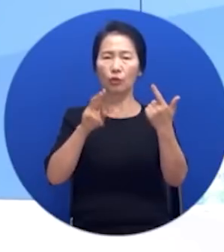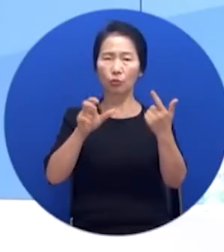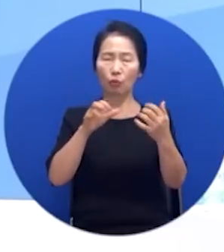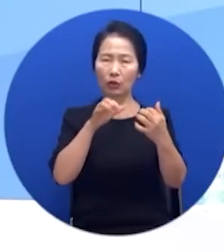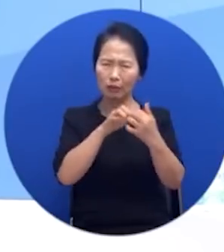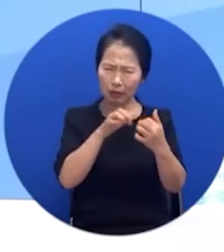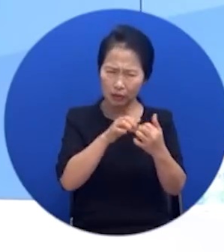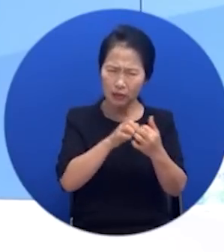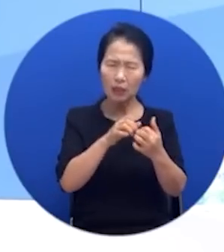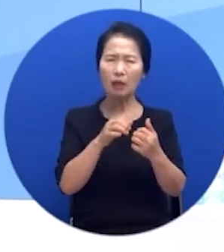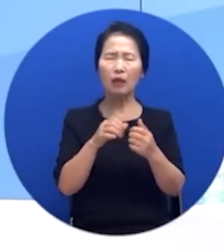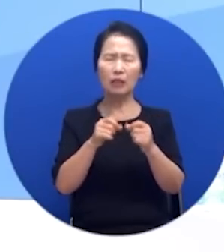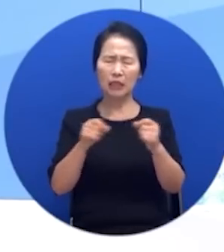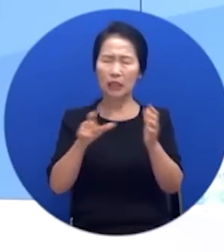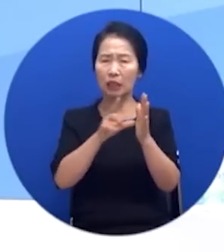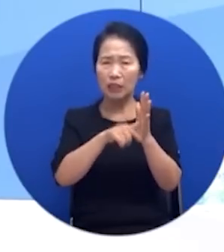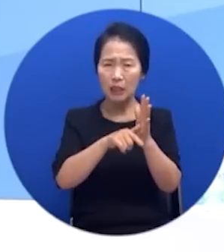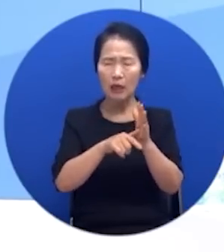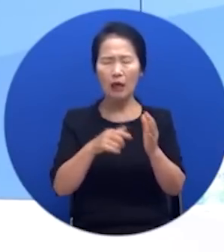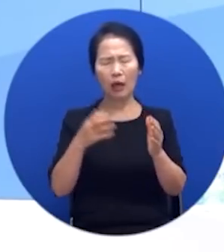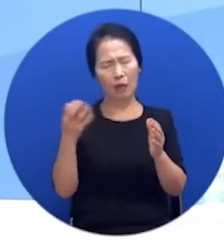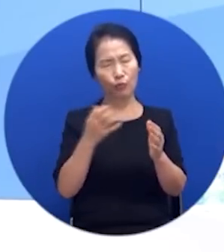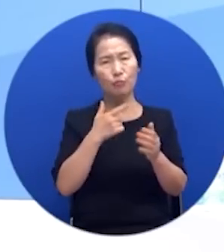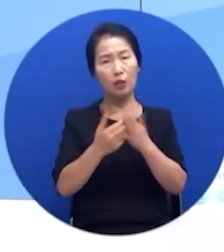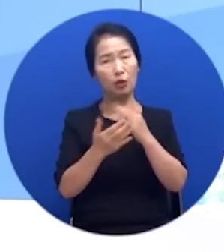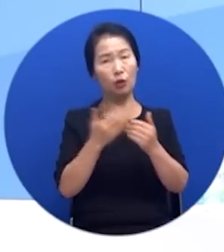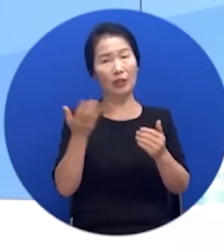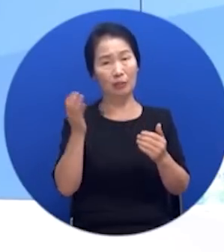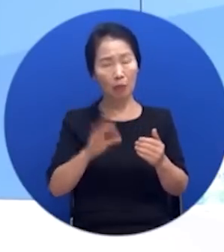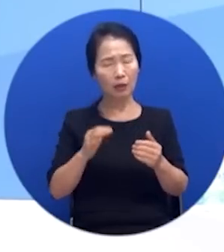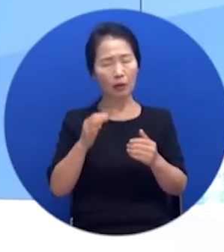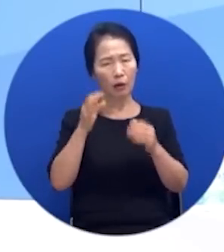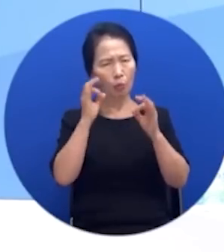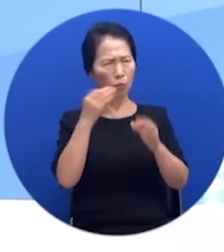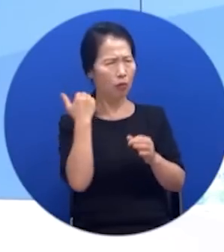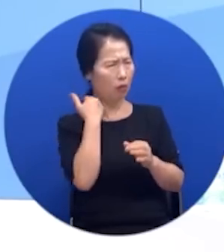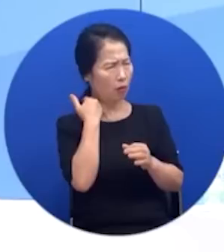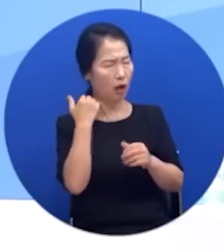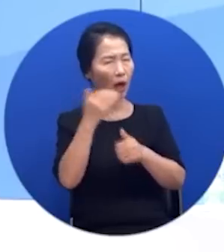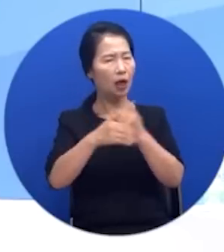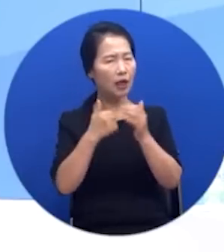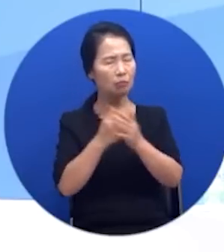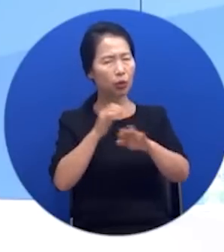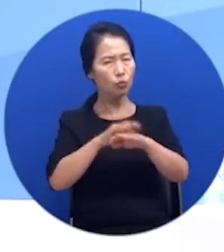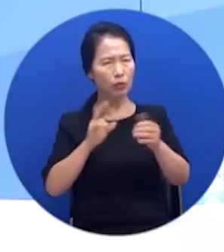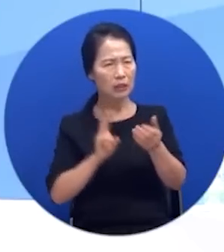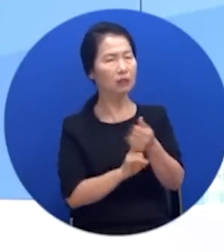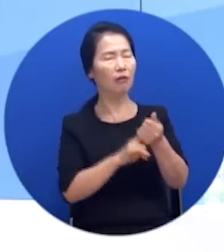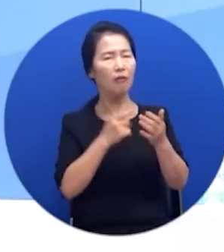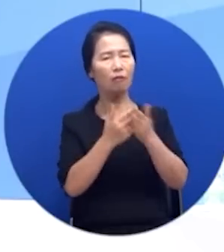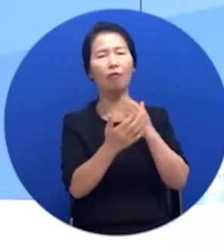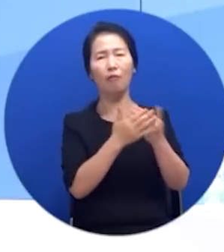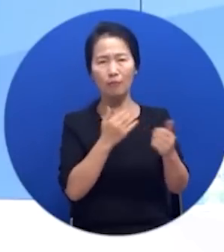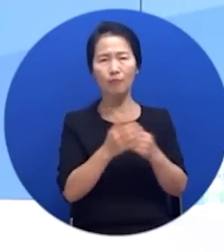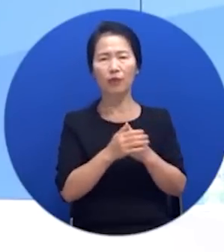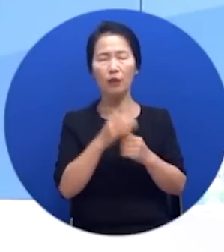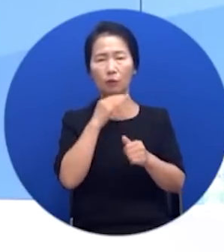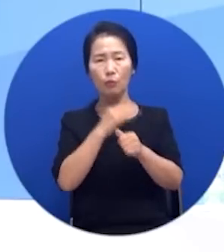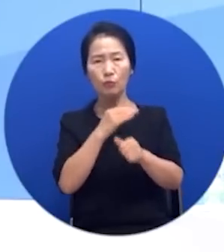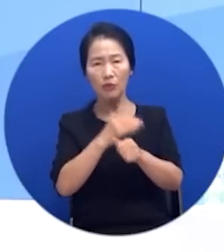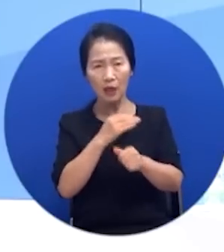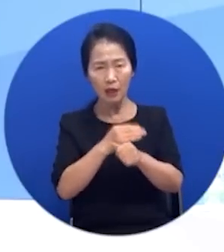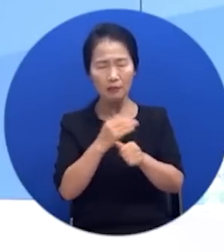1129일 우리는 너무나도 큰 아픔을 겪지만 보이지 않는 하나님의 손길의 기적을 보았습니다. 공산세력을 막는 유엔의